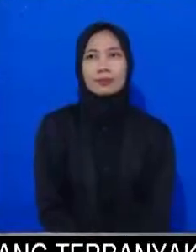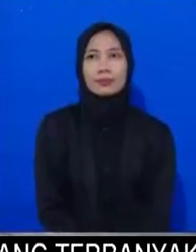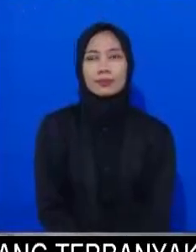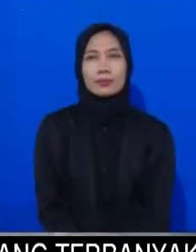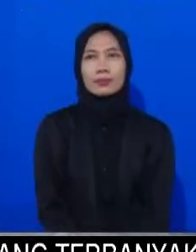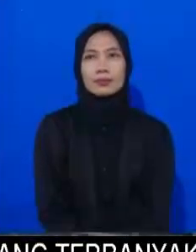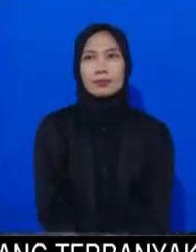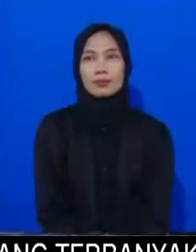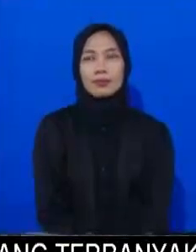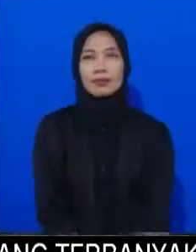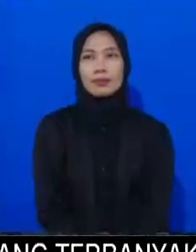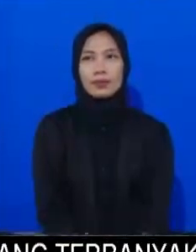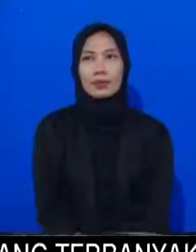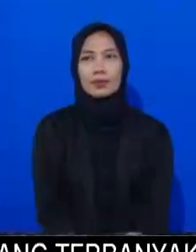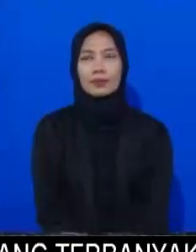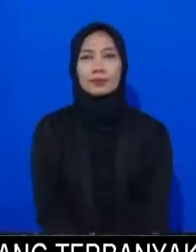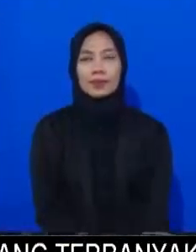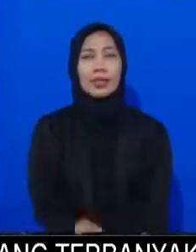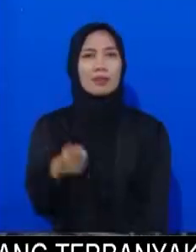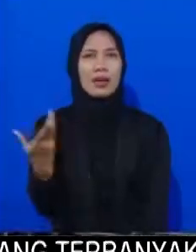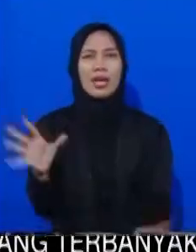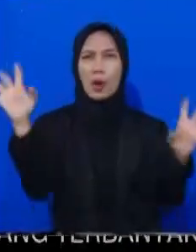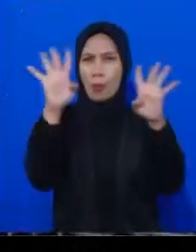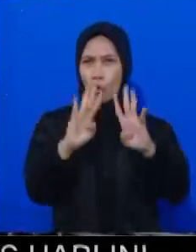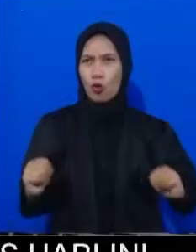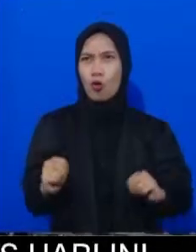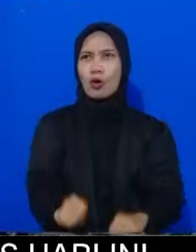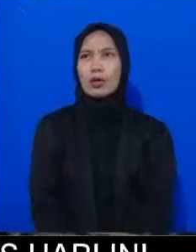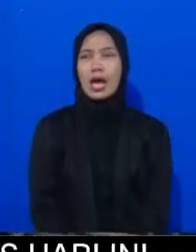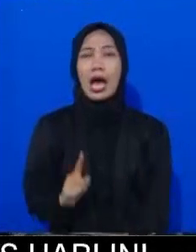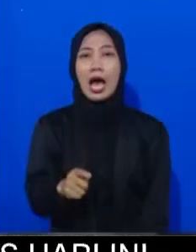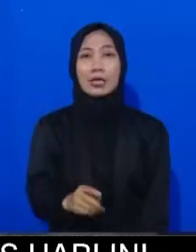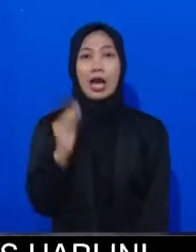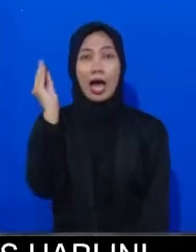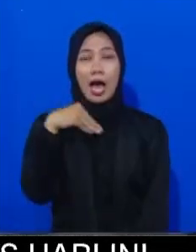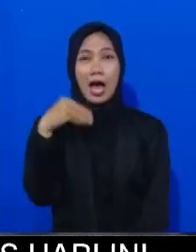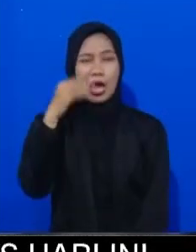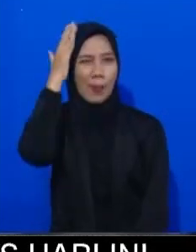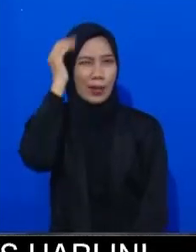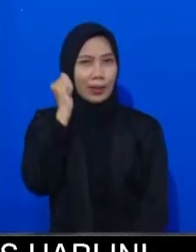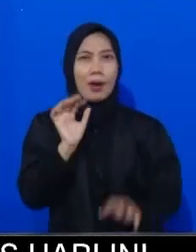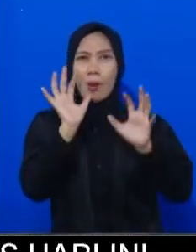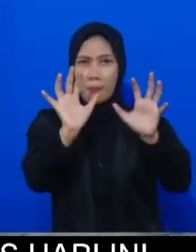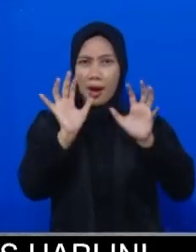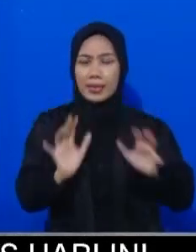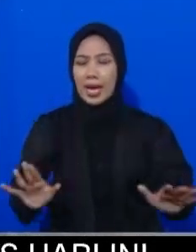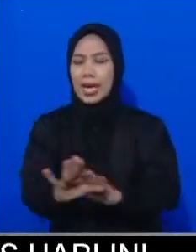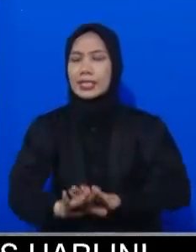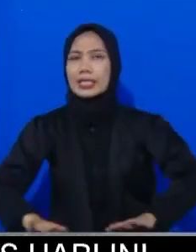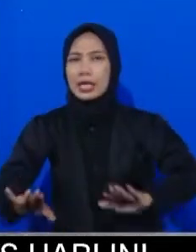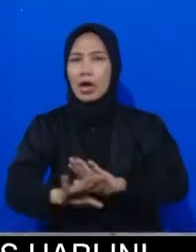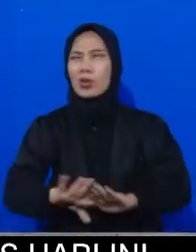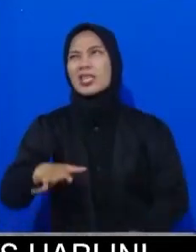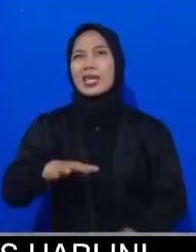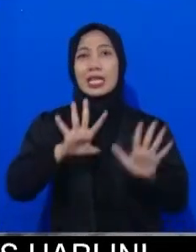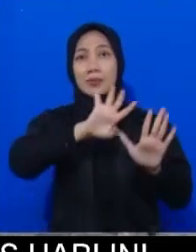Di kandang ayam milik Tarmudi, warga Cilengsi, Kabupaten Bogor, Jawa Barat ini terdapat puluhan ekor ayam cemani yang telah ia budidayakan selama